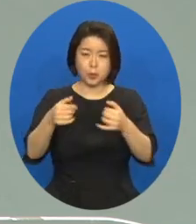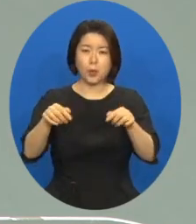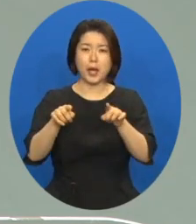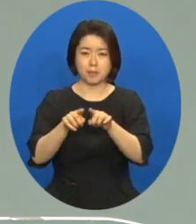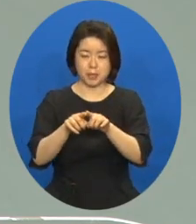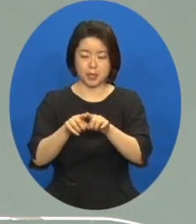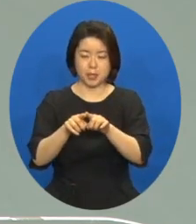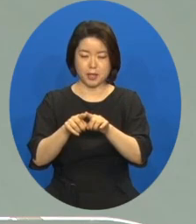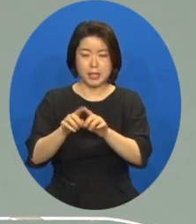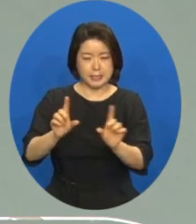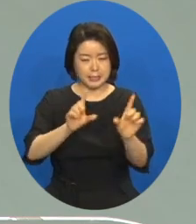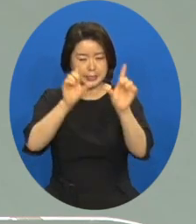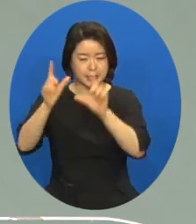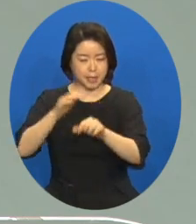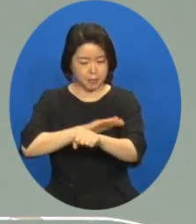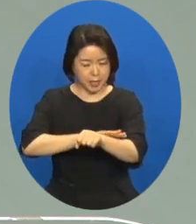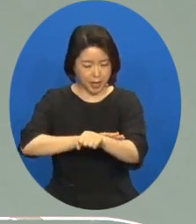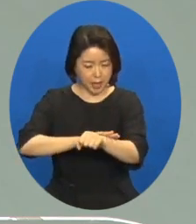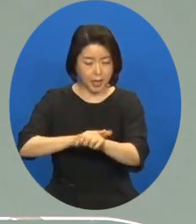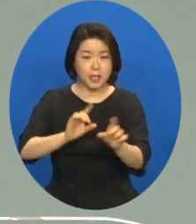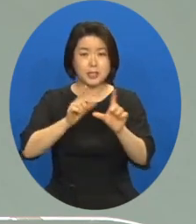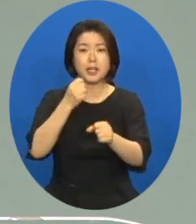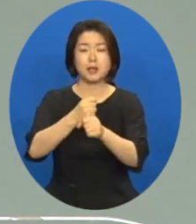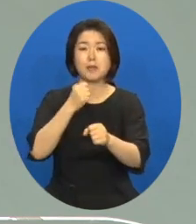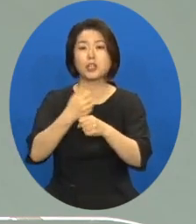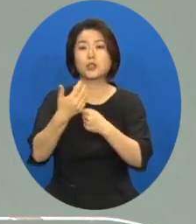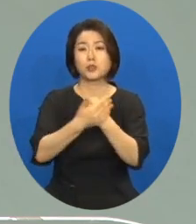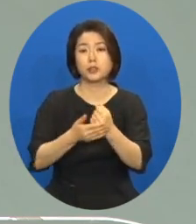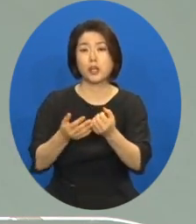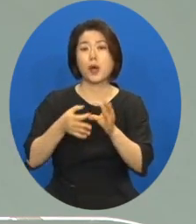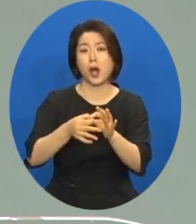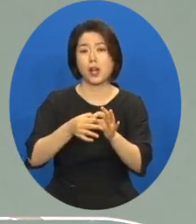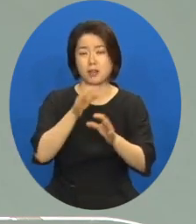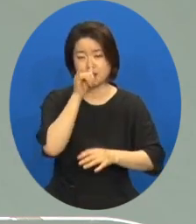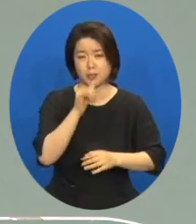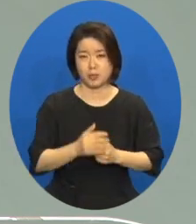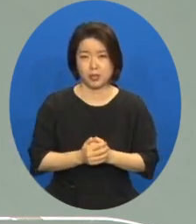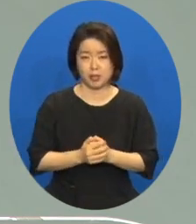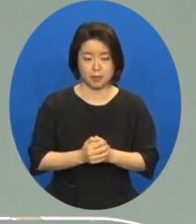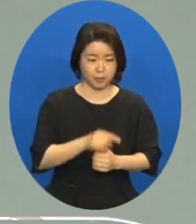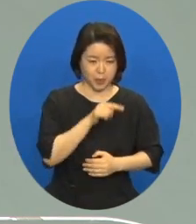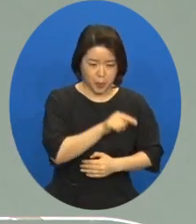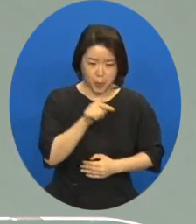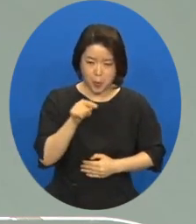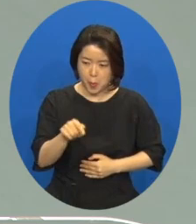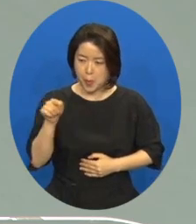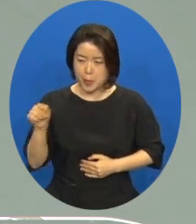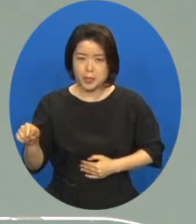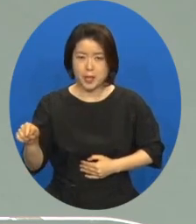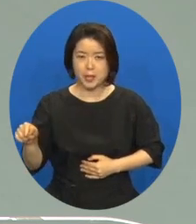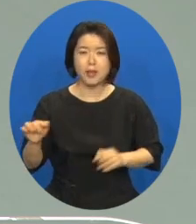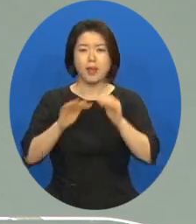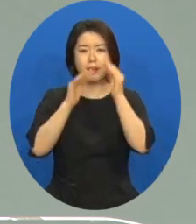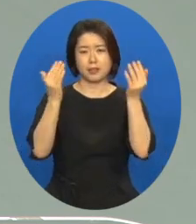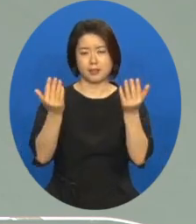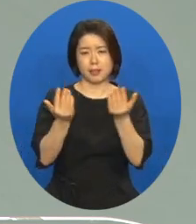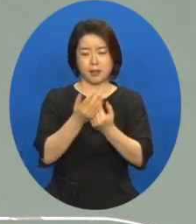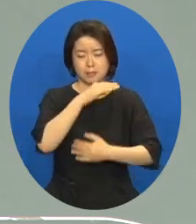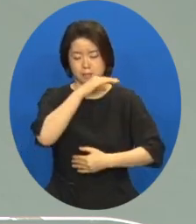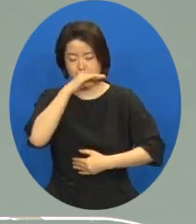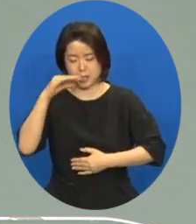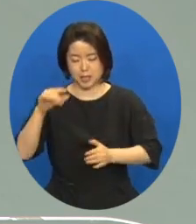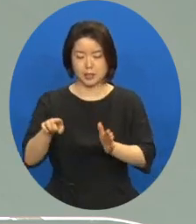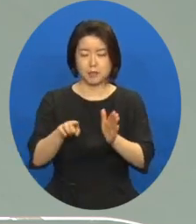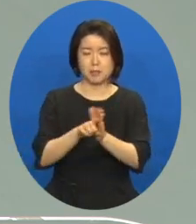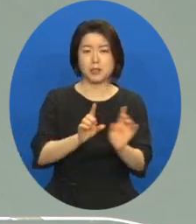삶을 살아가게 만들어주시는 은혜와 관련이 있는 겁니다. 이 세 가지는 다 우리가 제대로